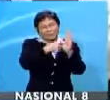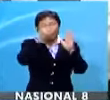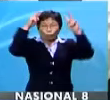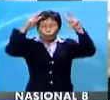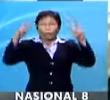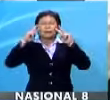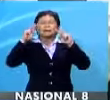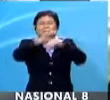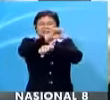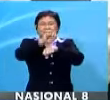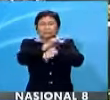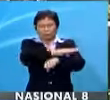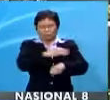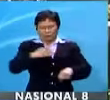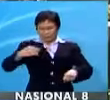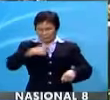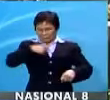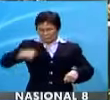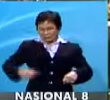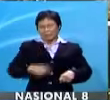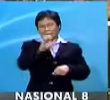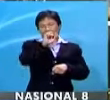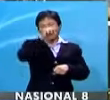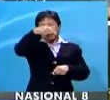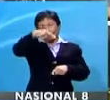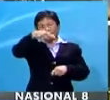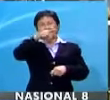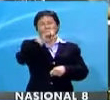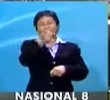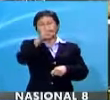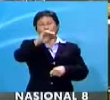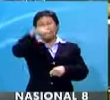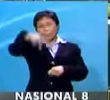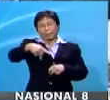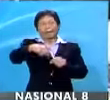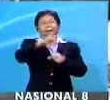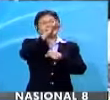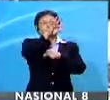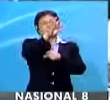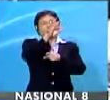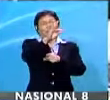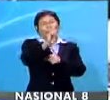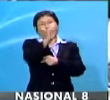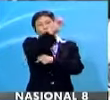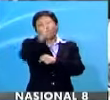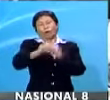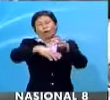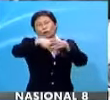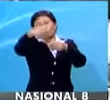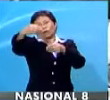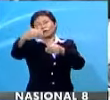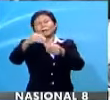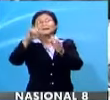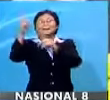dan China tahun lalu anprc menyumbang 92% daripada pengeluaran getah asli